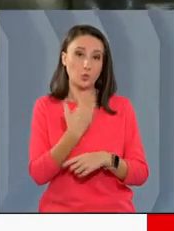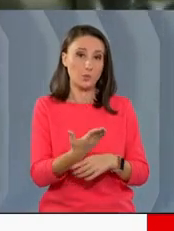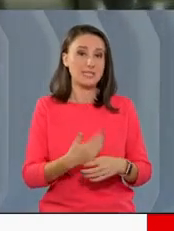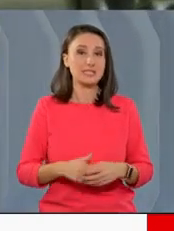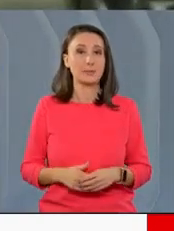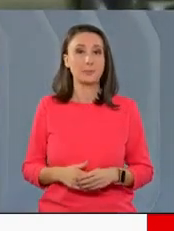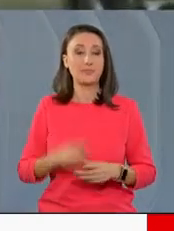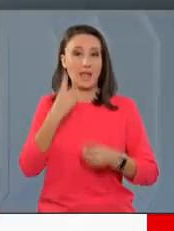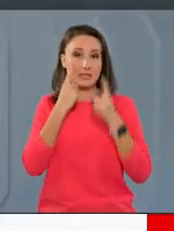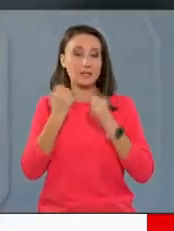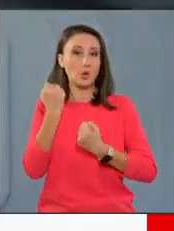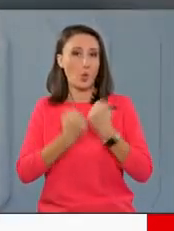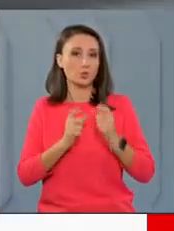Titi au expert în conducere defensivă